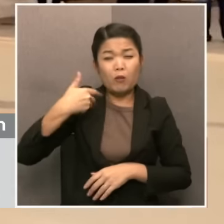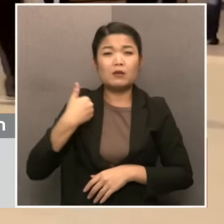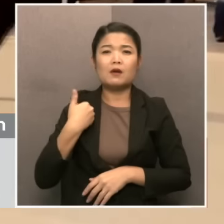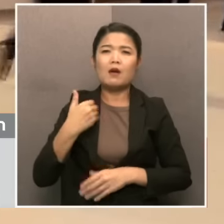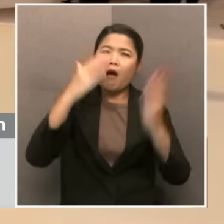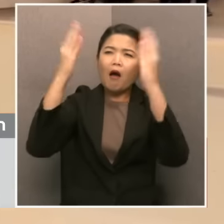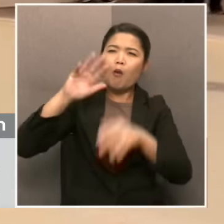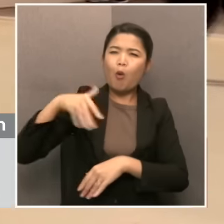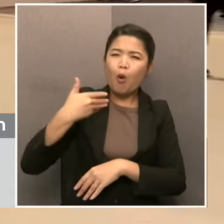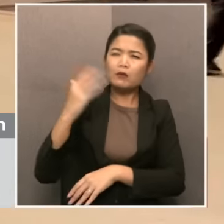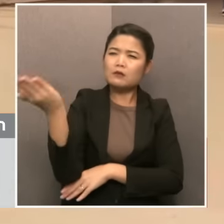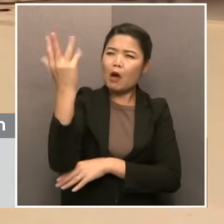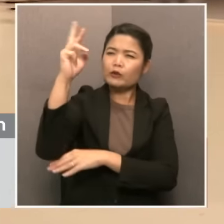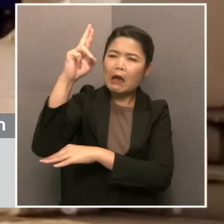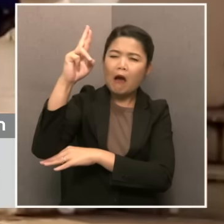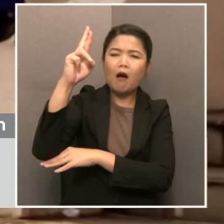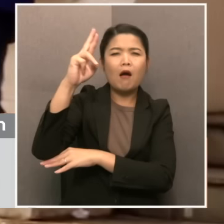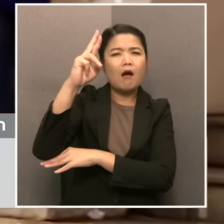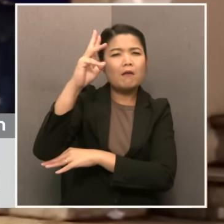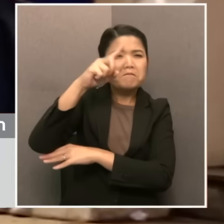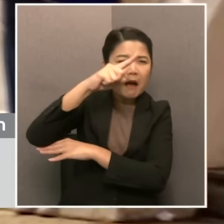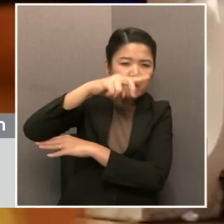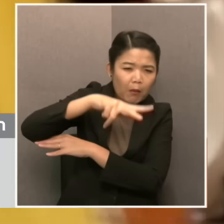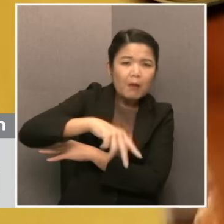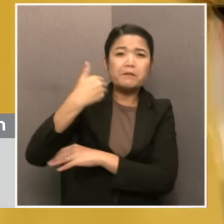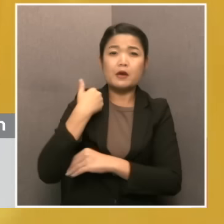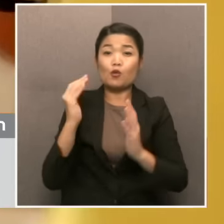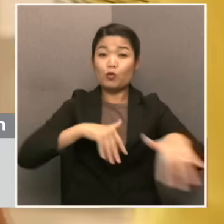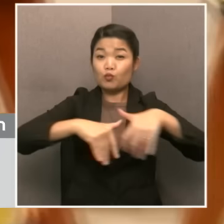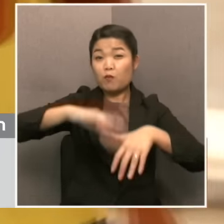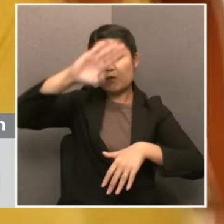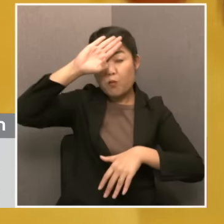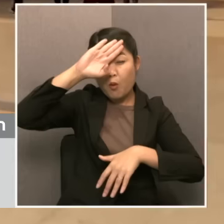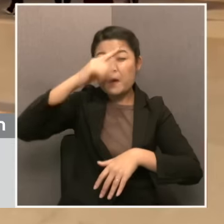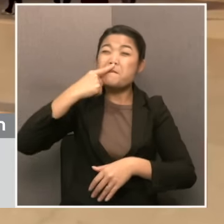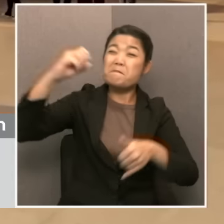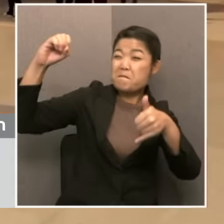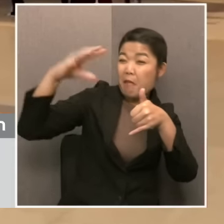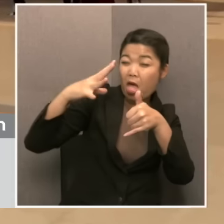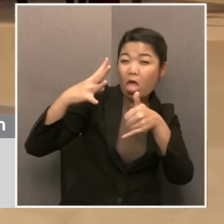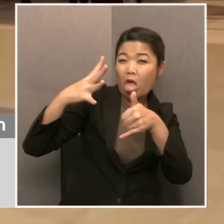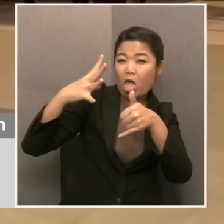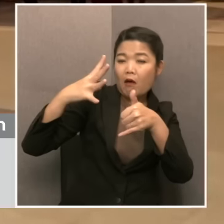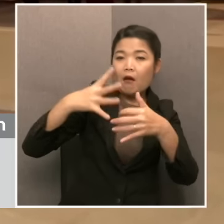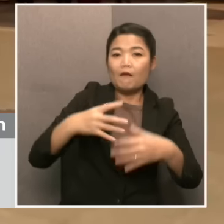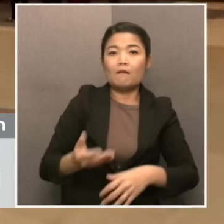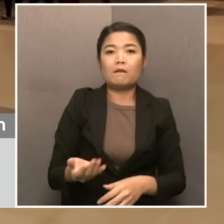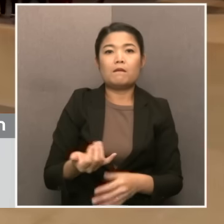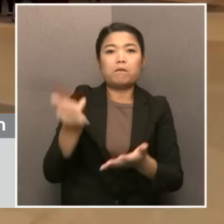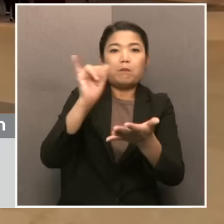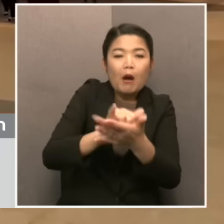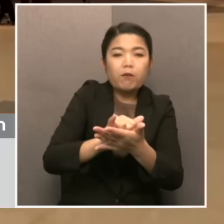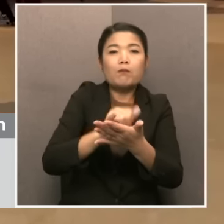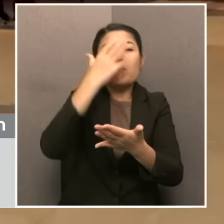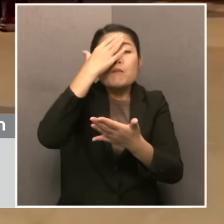อนจัดในช่วงกลางวันอาจจะทำให้ประชาชนเจ็บป่วยจากโรคลมแดดซึ่งเป็นภาวะที่ร่างกายนั้นไม่สามารถปรับตัวหรือควบ